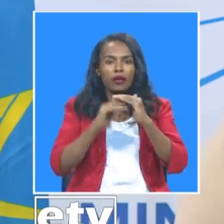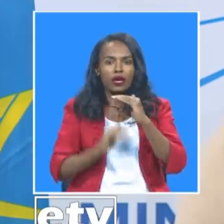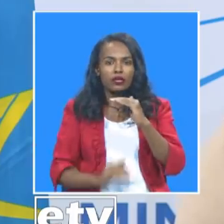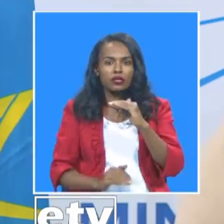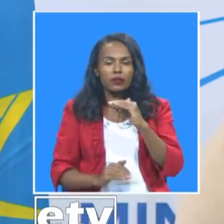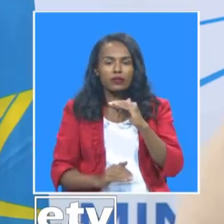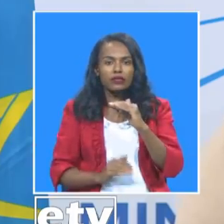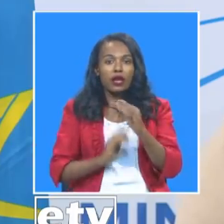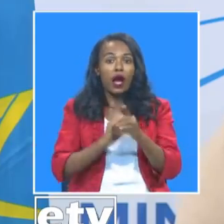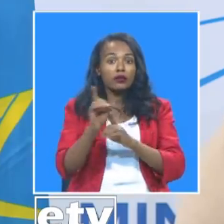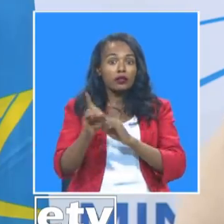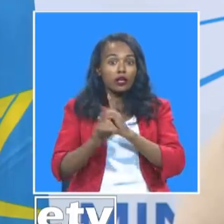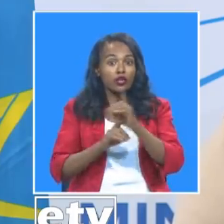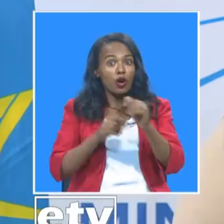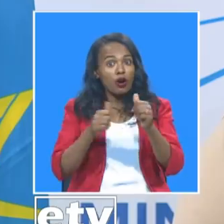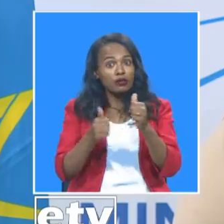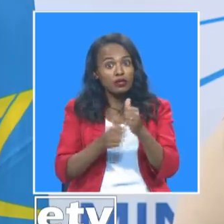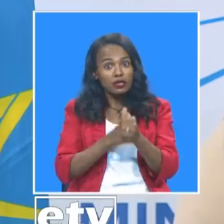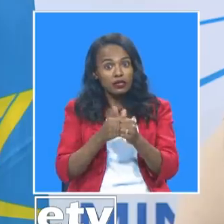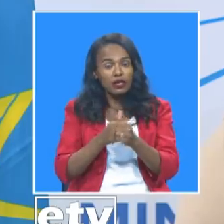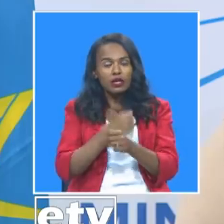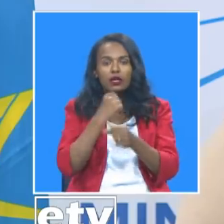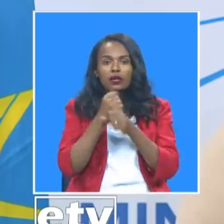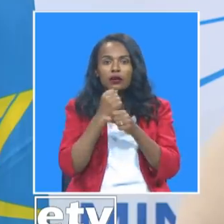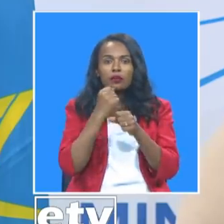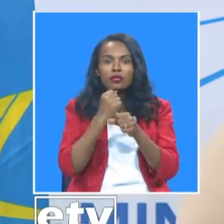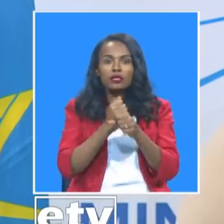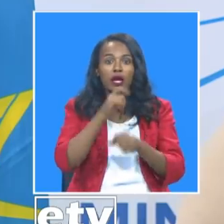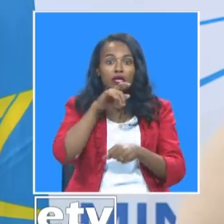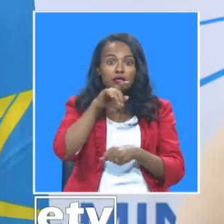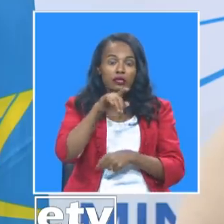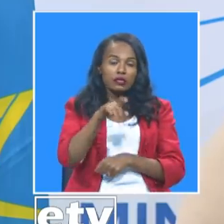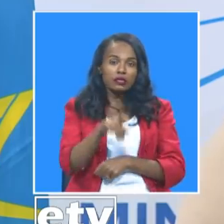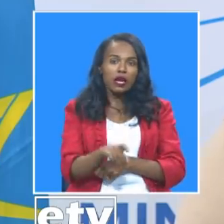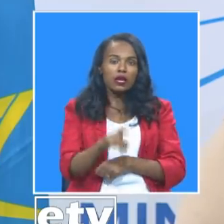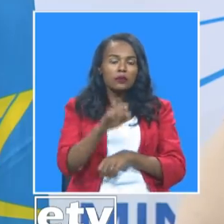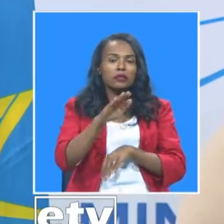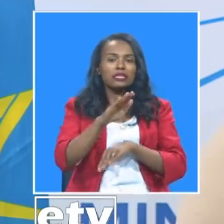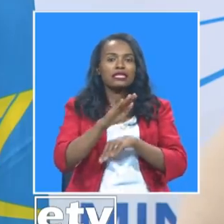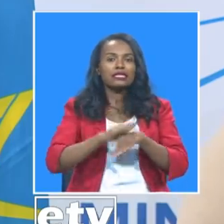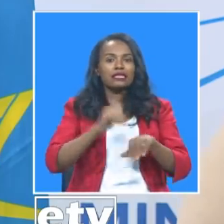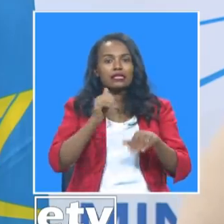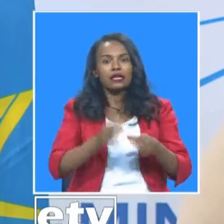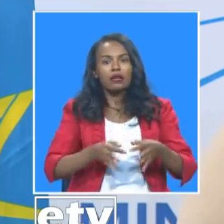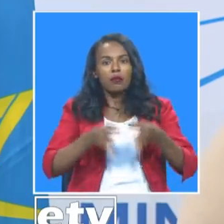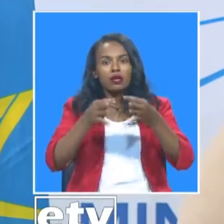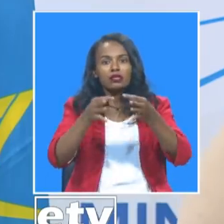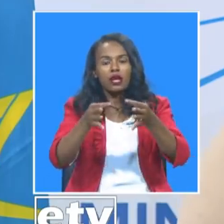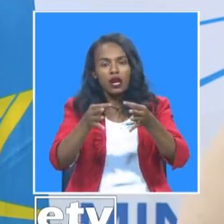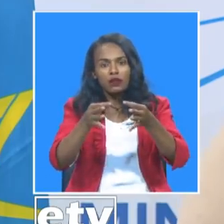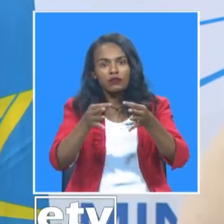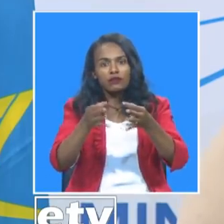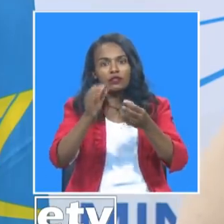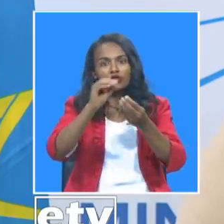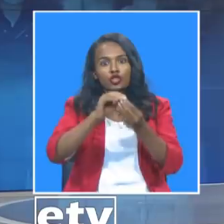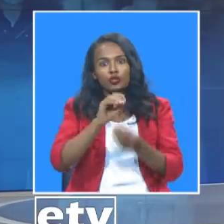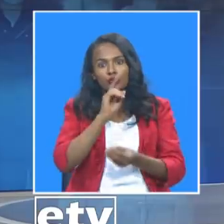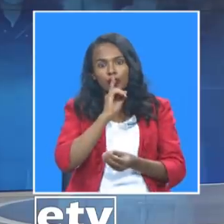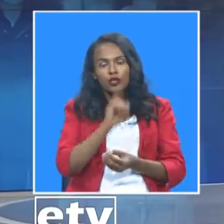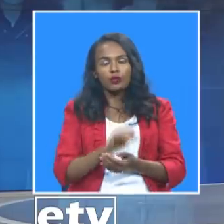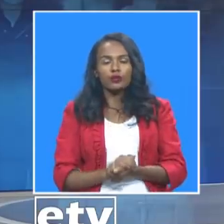የምንቀንስበትን አቅጣጫ ተከትለን መስራት እንዳለብን ጥሪ ለማስተላለፍም ጭምር ነው።